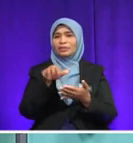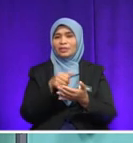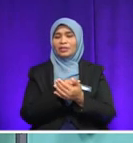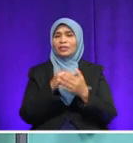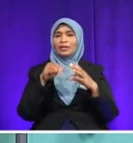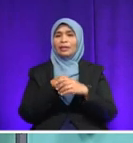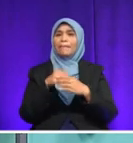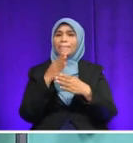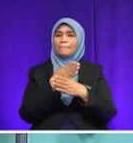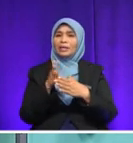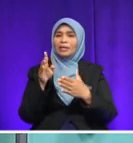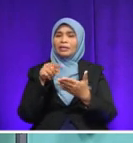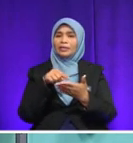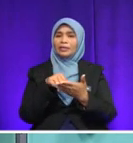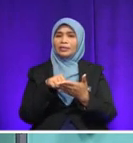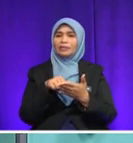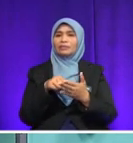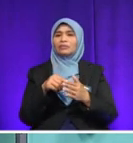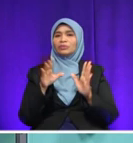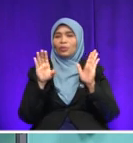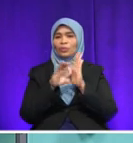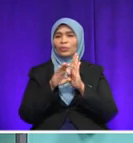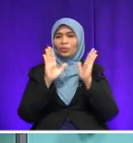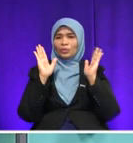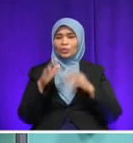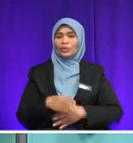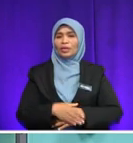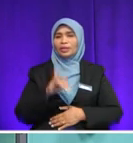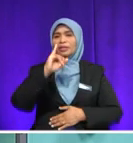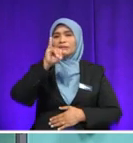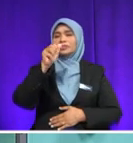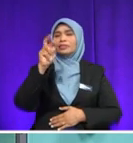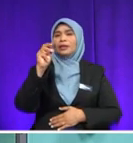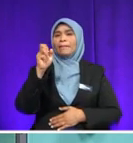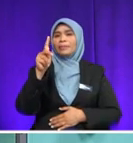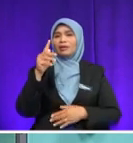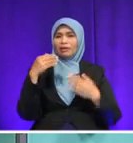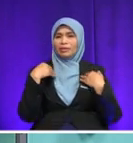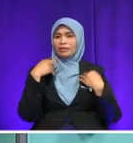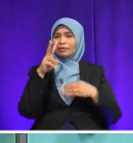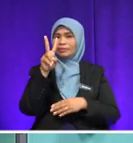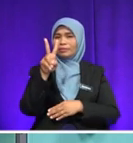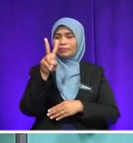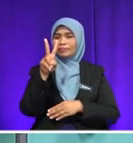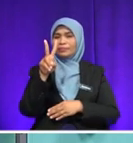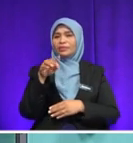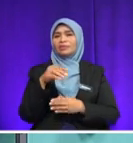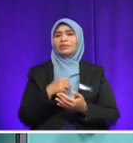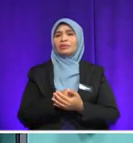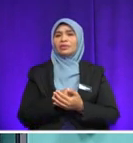bagian ini kita tengok dalam salat jamak ini salat jamak terbagi kepada dua yaitu